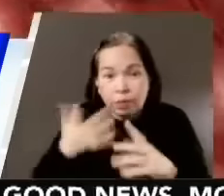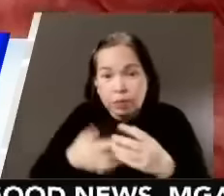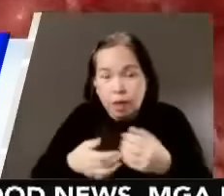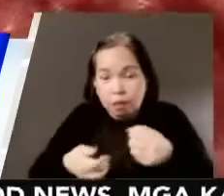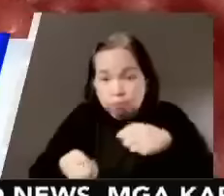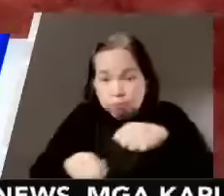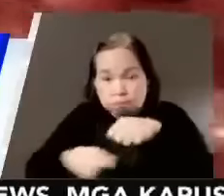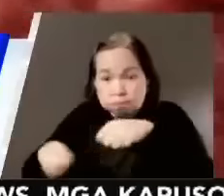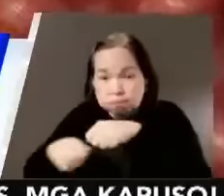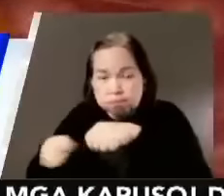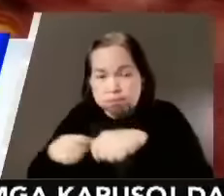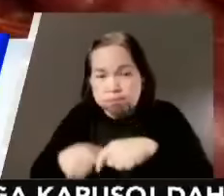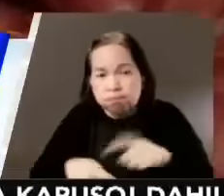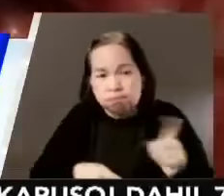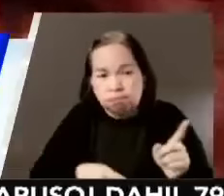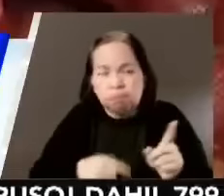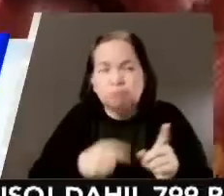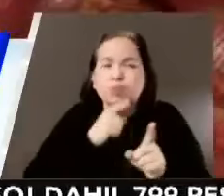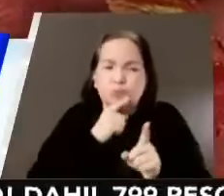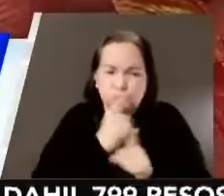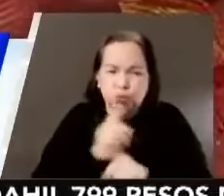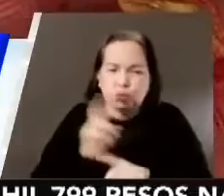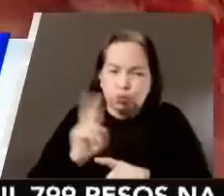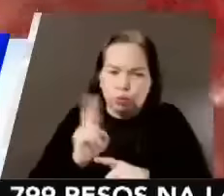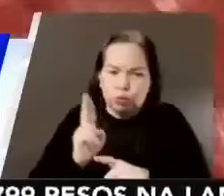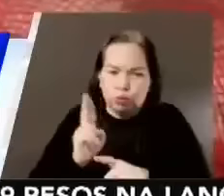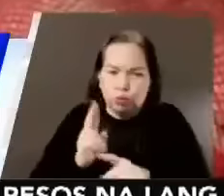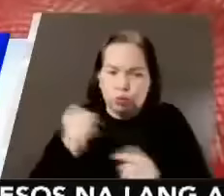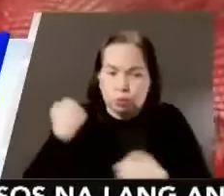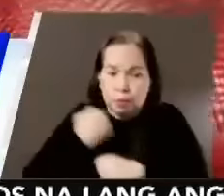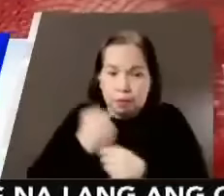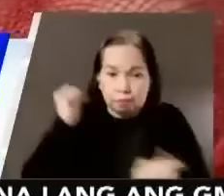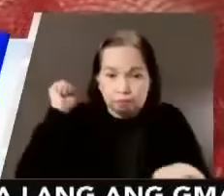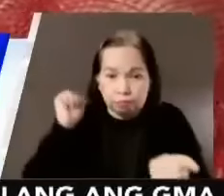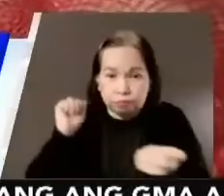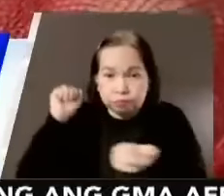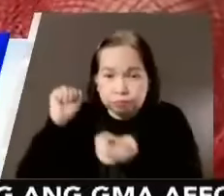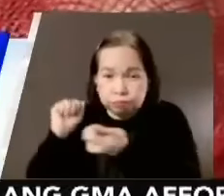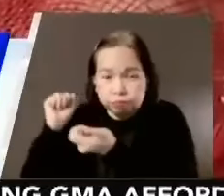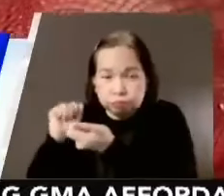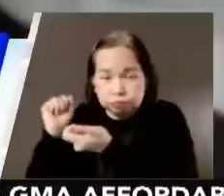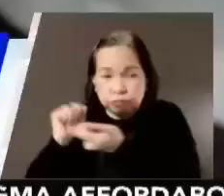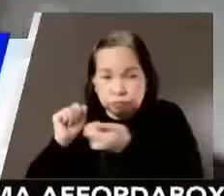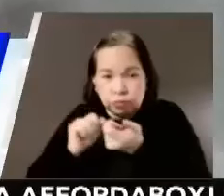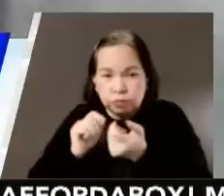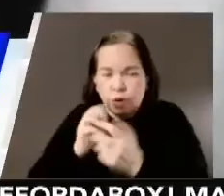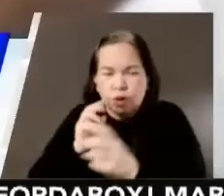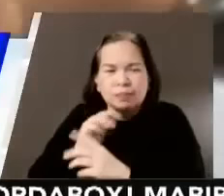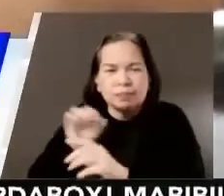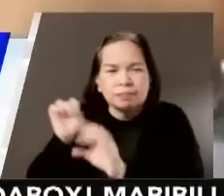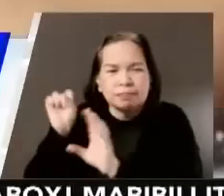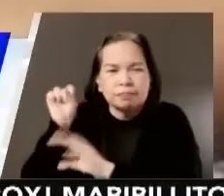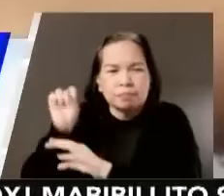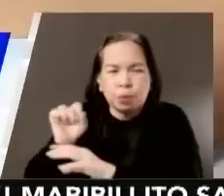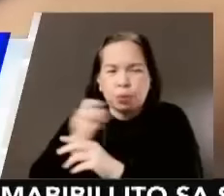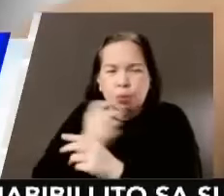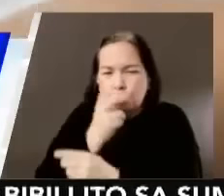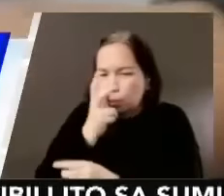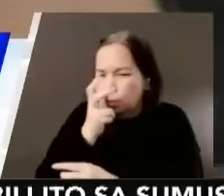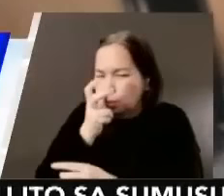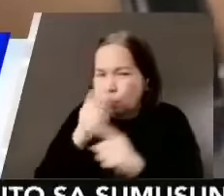Bagamat ginagamit talaga sa production ng pesticides, delikado ro ito kapag hindi angkop ang paggamit. May mikrobyo rin ang mga